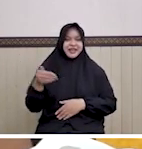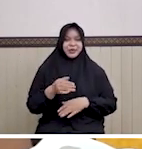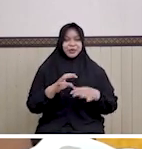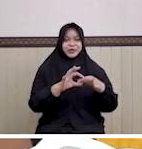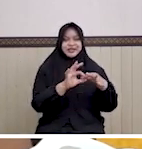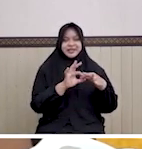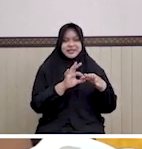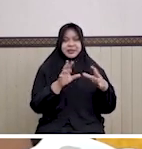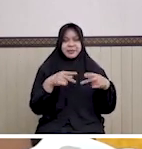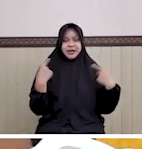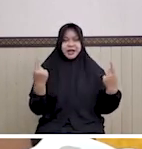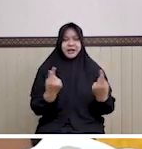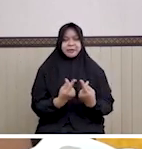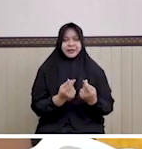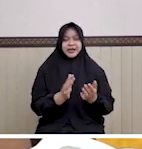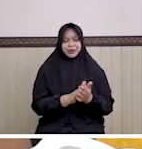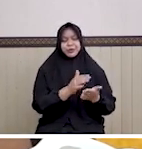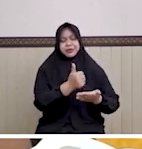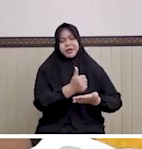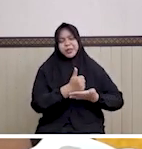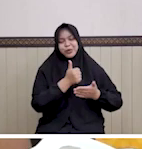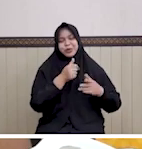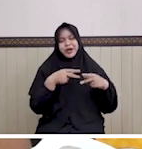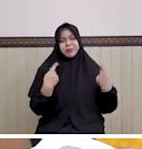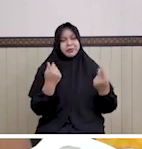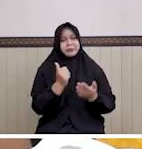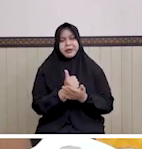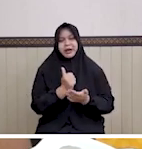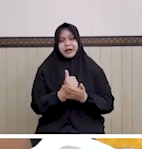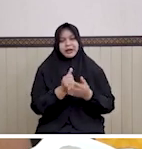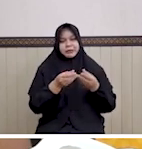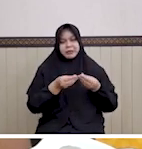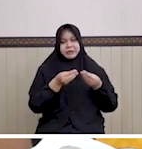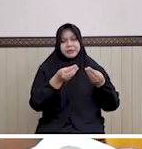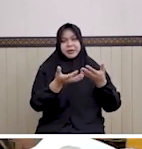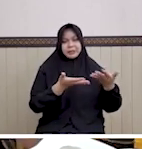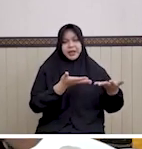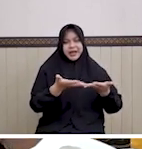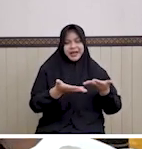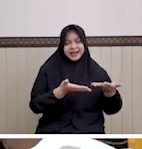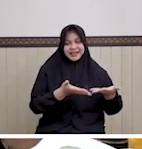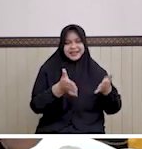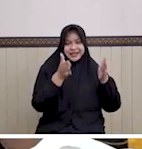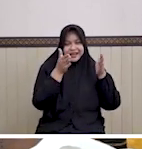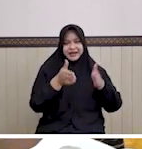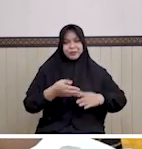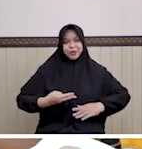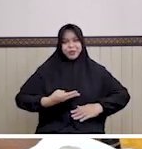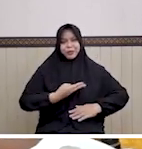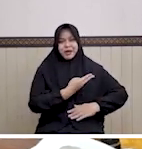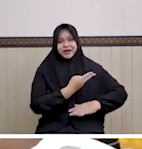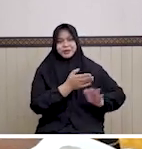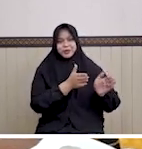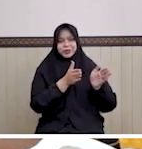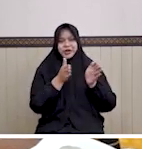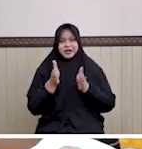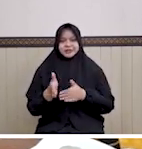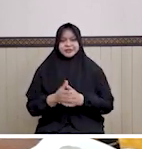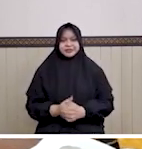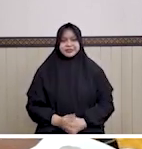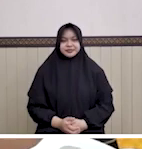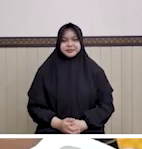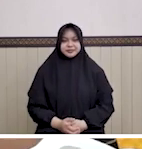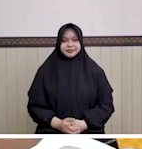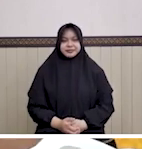bekerjasama dengan kami ini sangat mempermudah kami baik dalam flight memberikan pelayanan terhadap korban kemudian juga